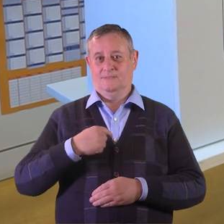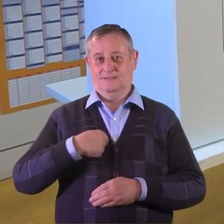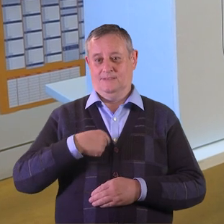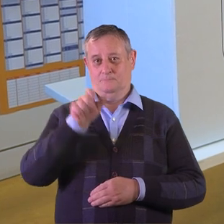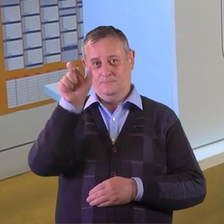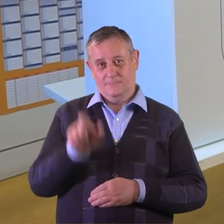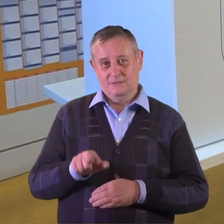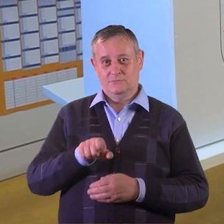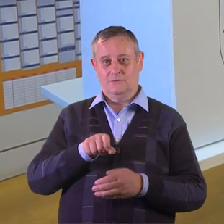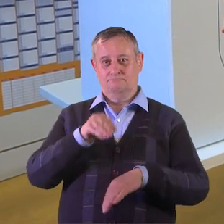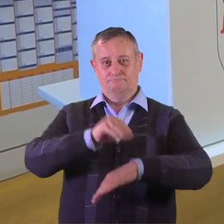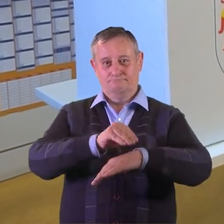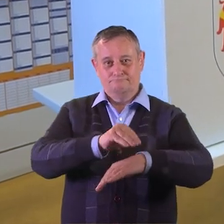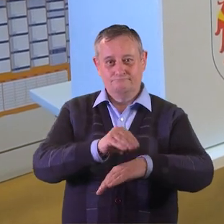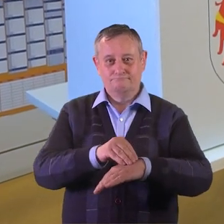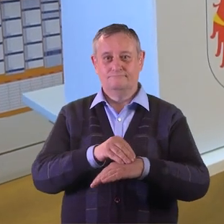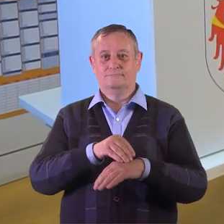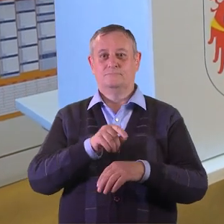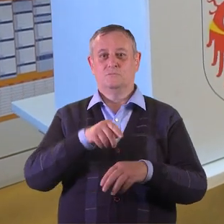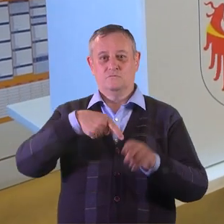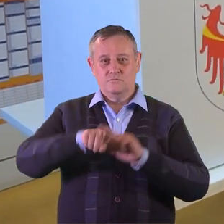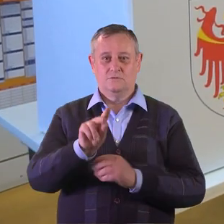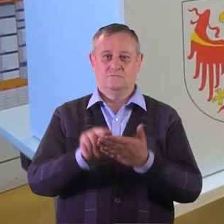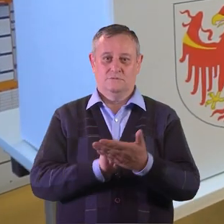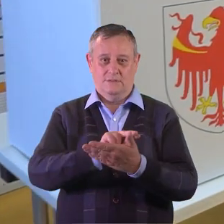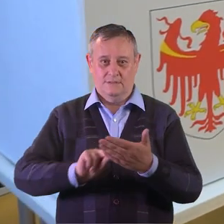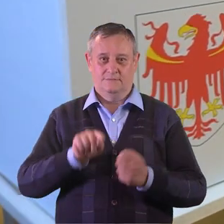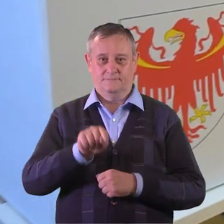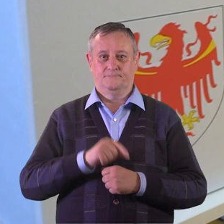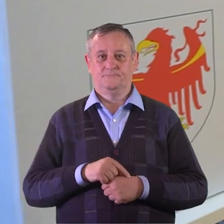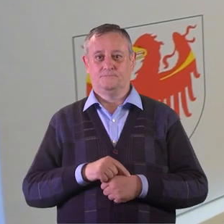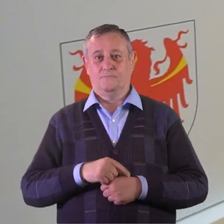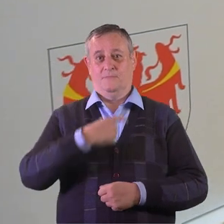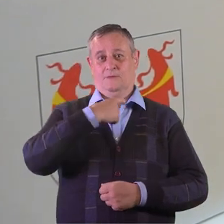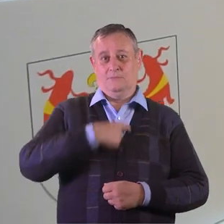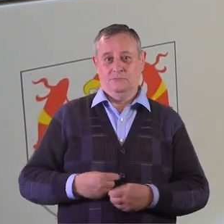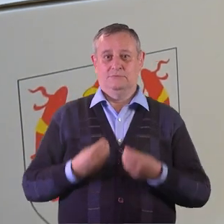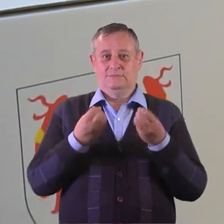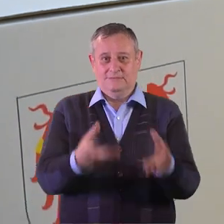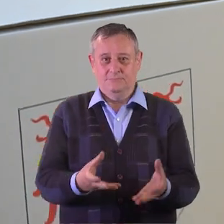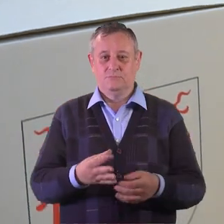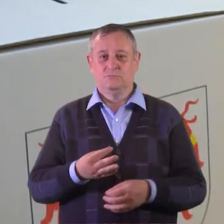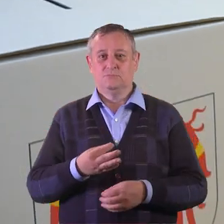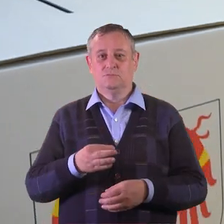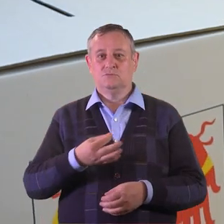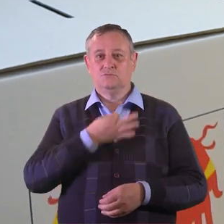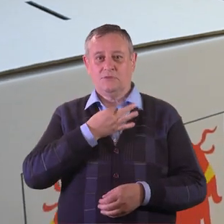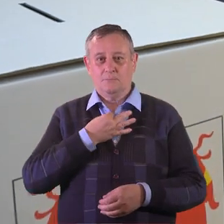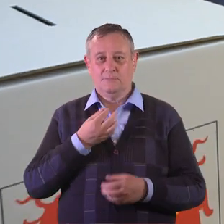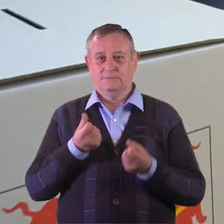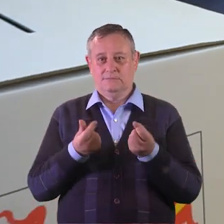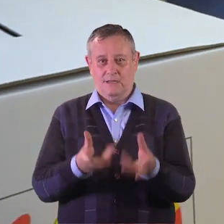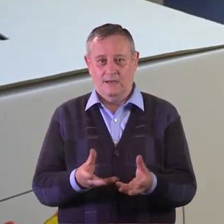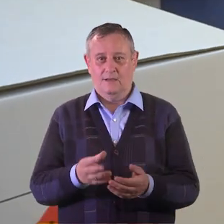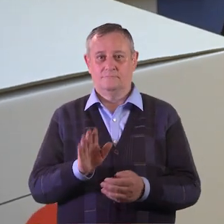Herr Müller meldet sich für die Wahl an Herr Müller gibt da stimmzählerin seine Identitätskarte